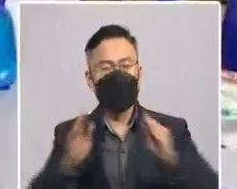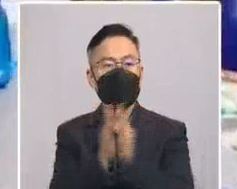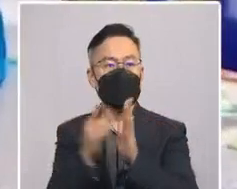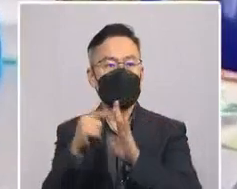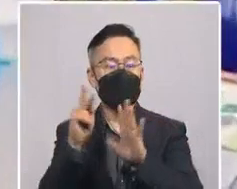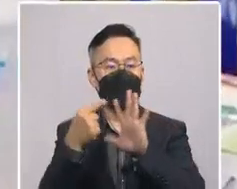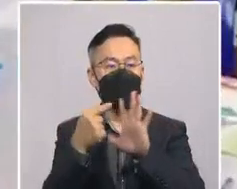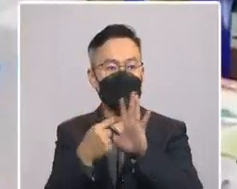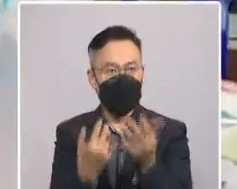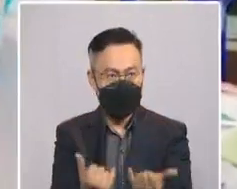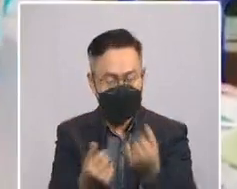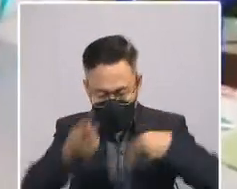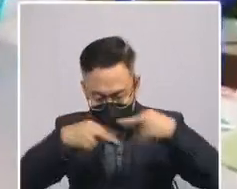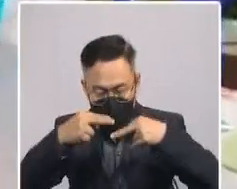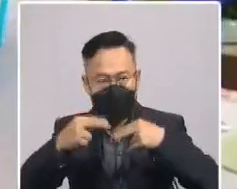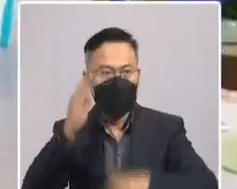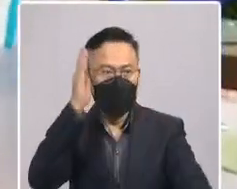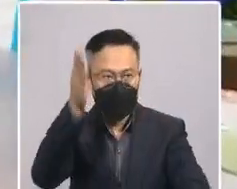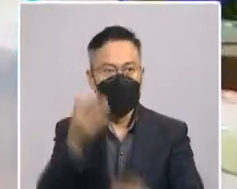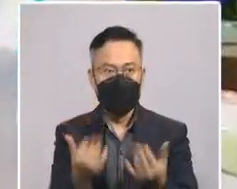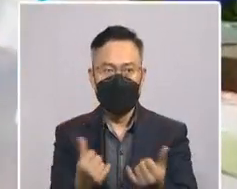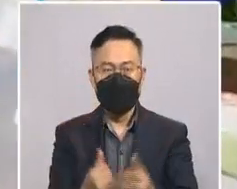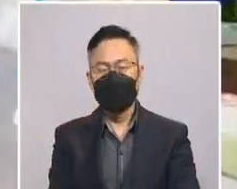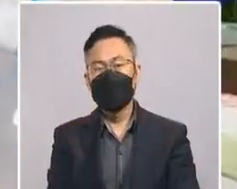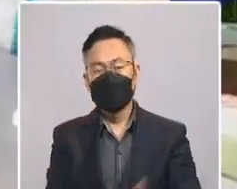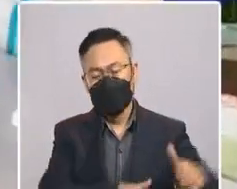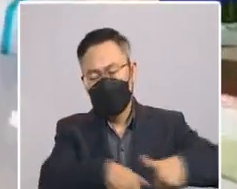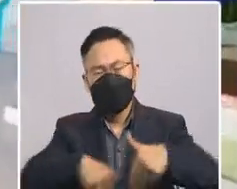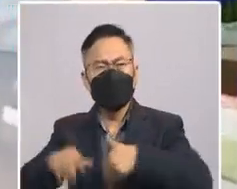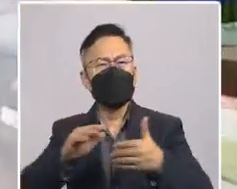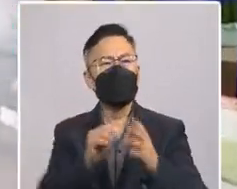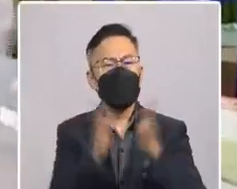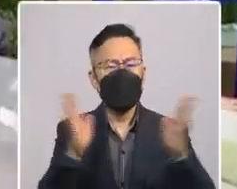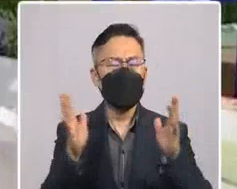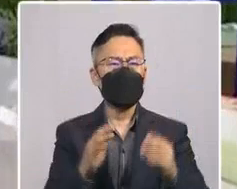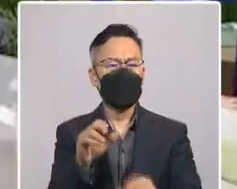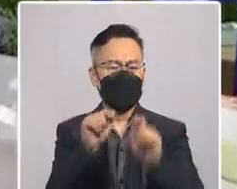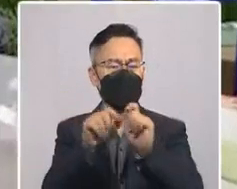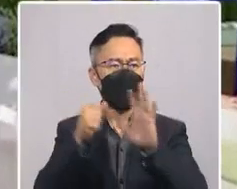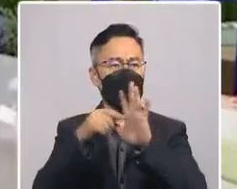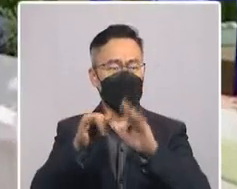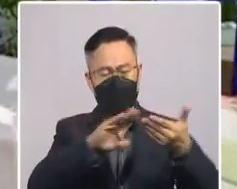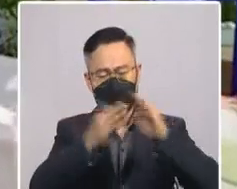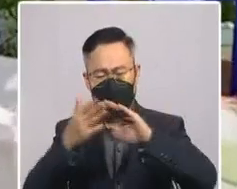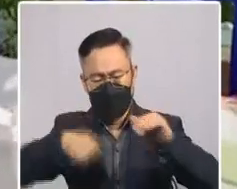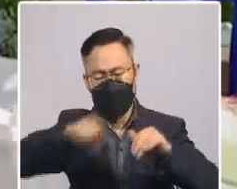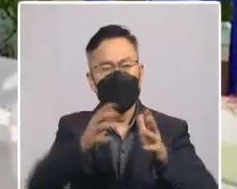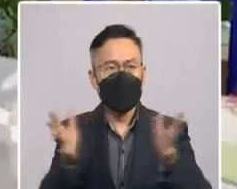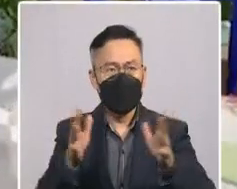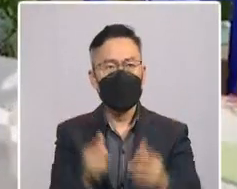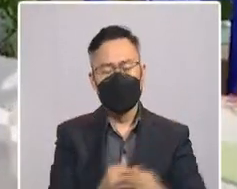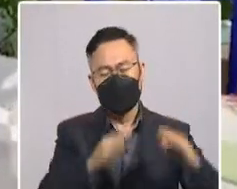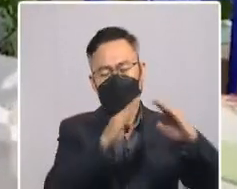ามก็จะมีการตรวจคัดกรองต่อไปแล้วย่านนี้ชุมชนเนี่ยจำนวนคน900คน216ครัวเรือน